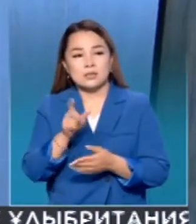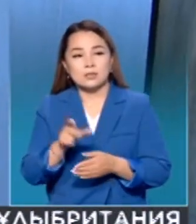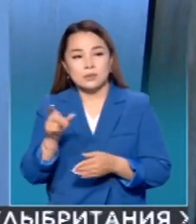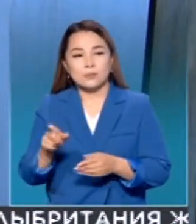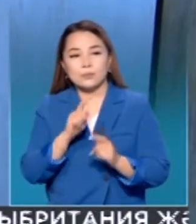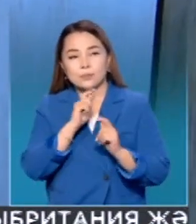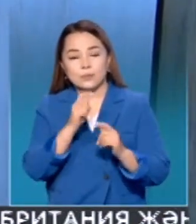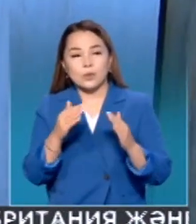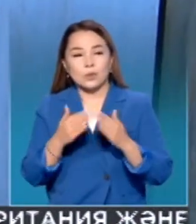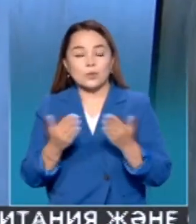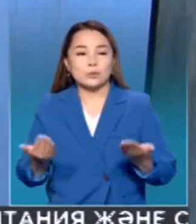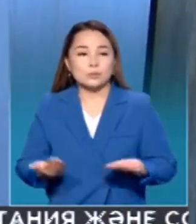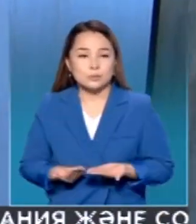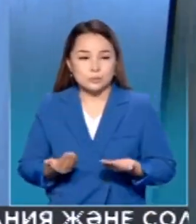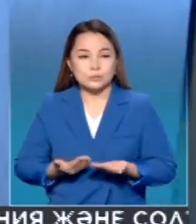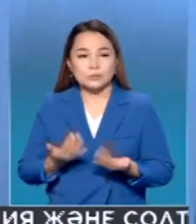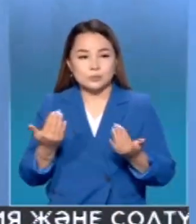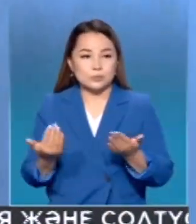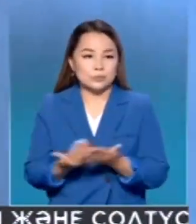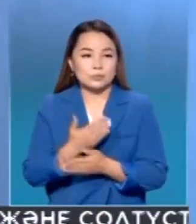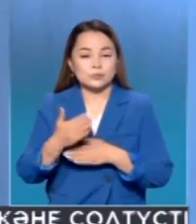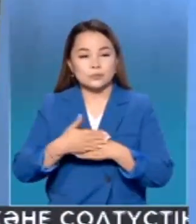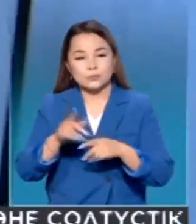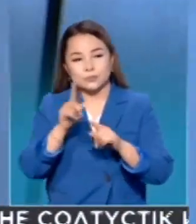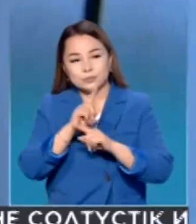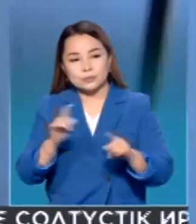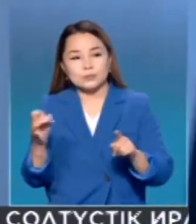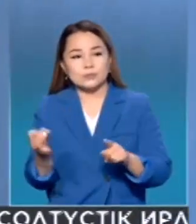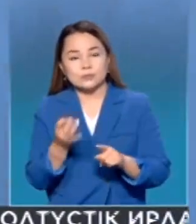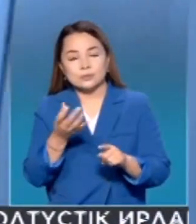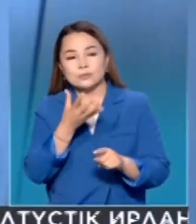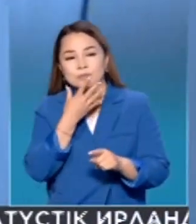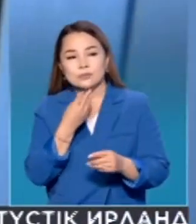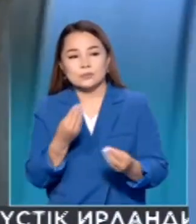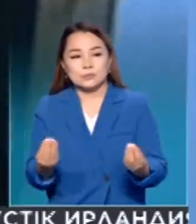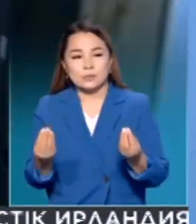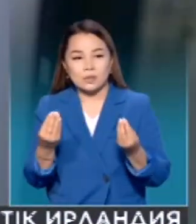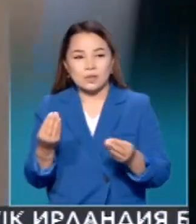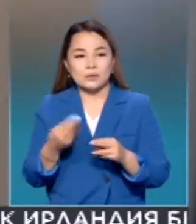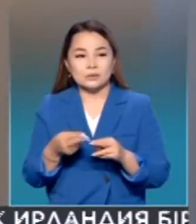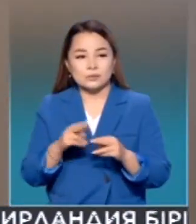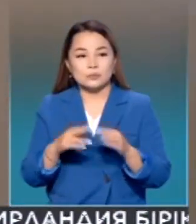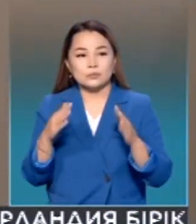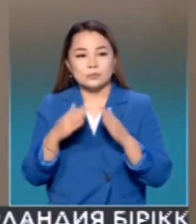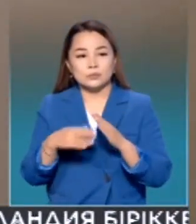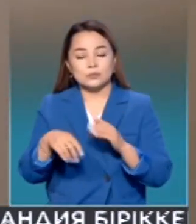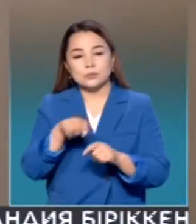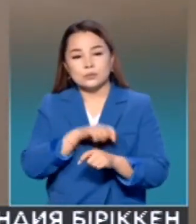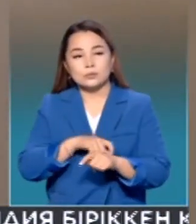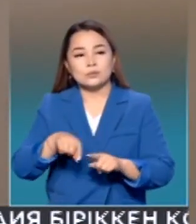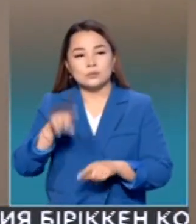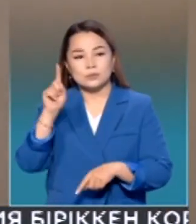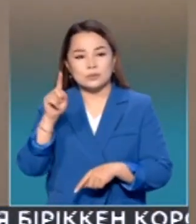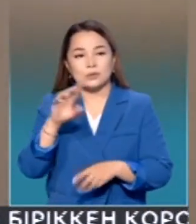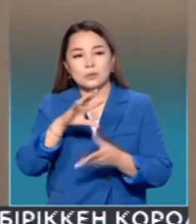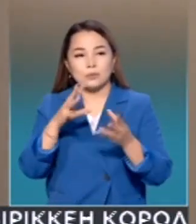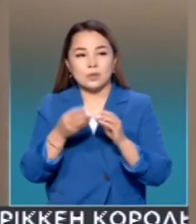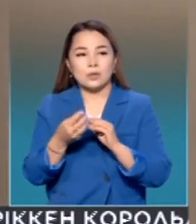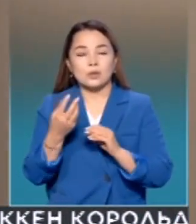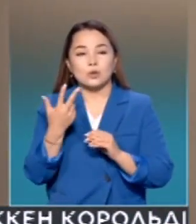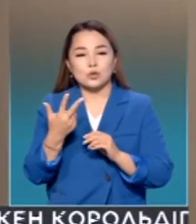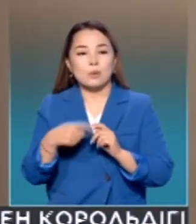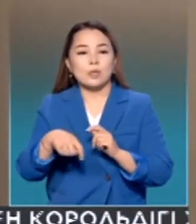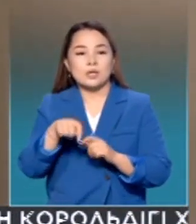беріліп жатқан міне баспана заманауи есігін өзің қараңыздар. Шқанды керемет үйдің төбесінің жалпы